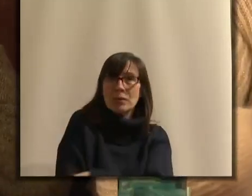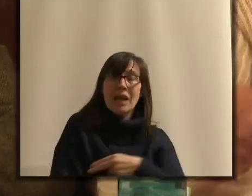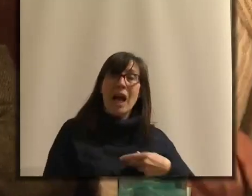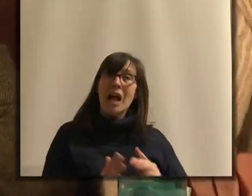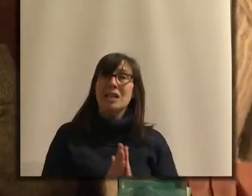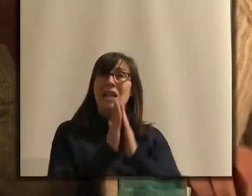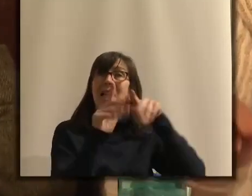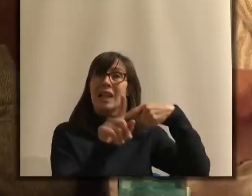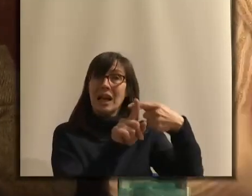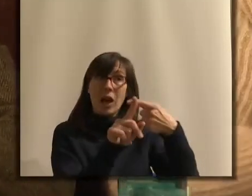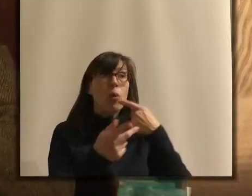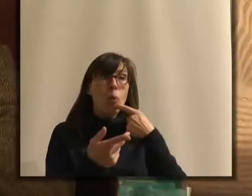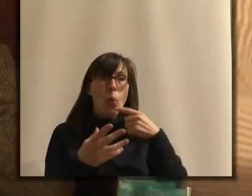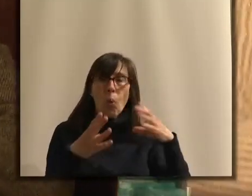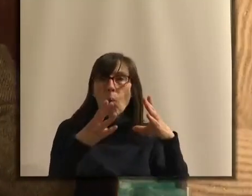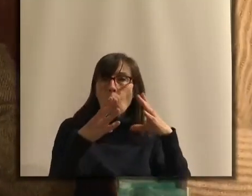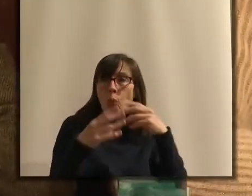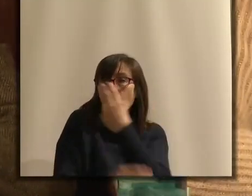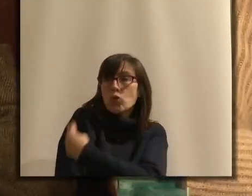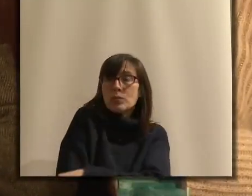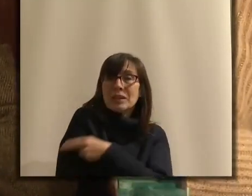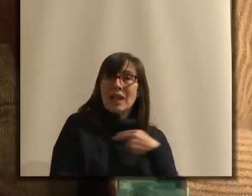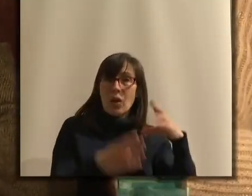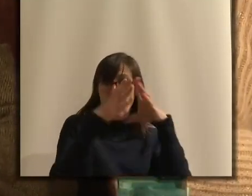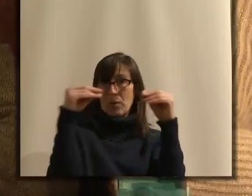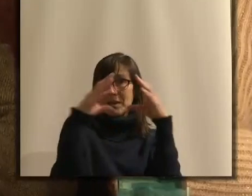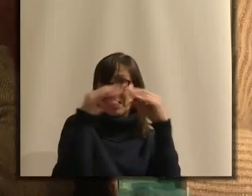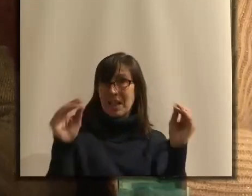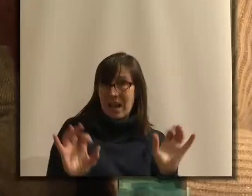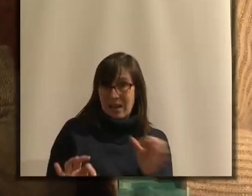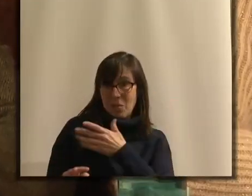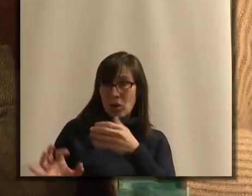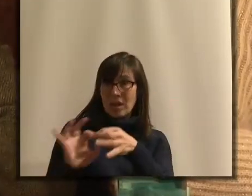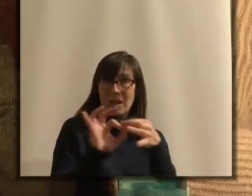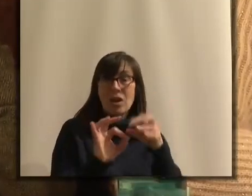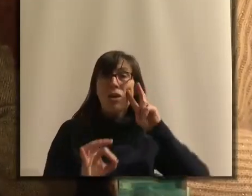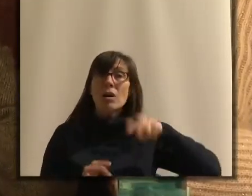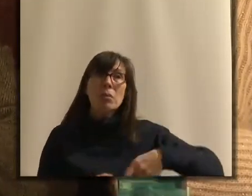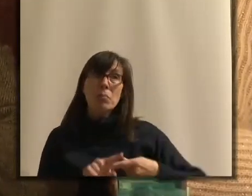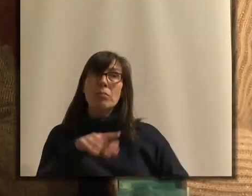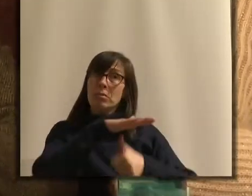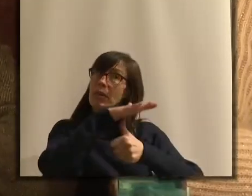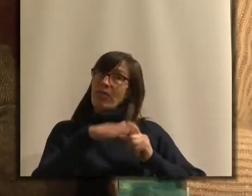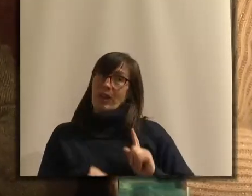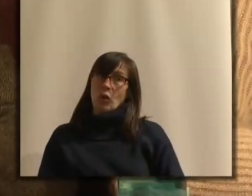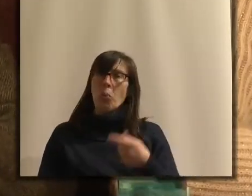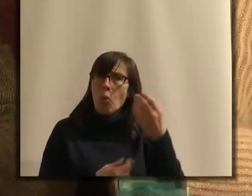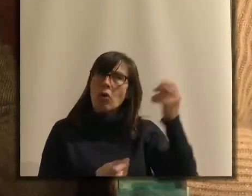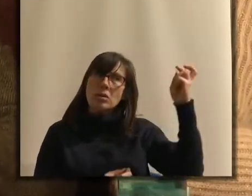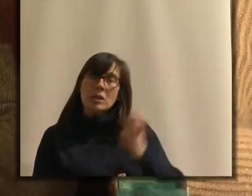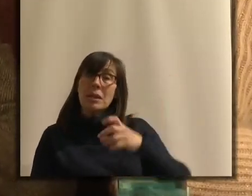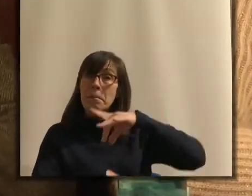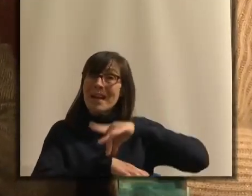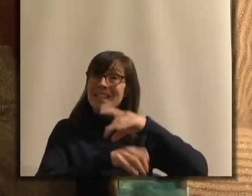Creu, tots es diuen hospital universitari. Quins avantatges té això? Doncs es troben, ens diuen els gerents, que venen molts metges a